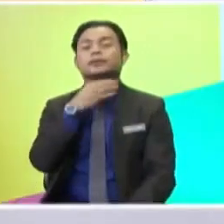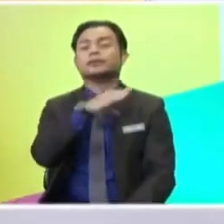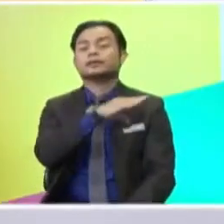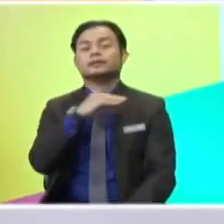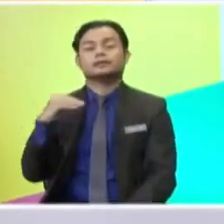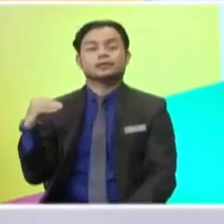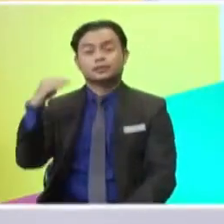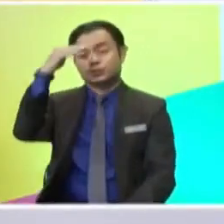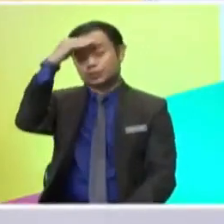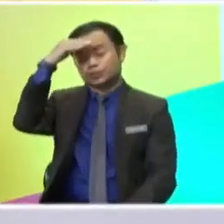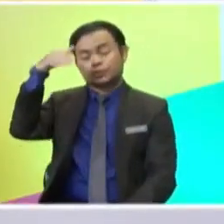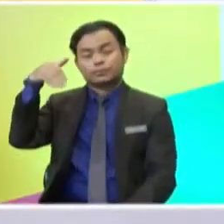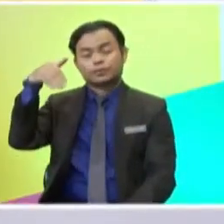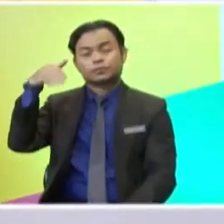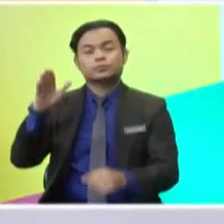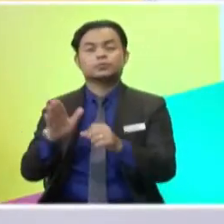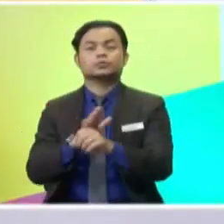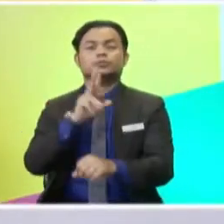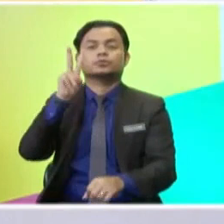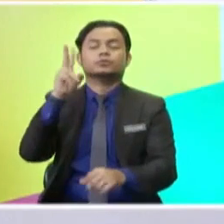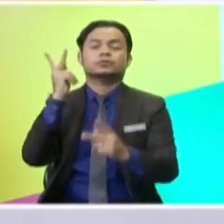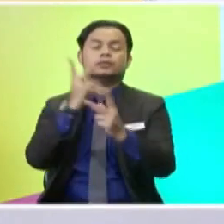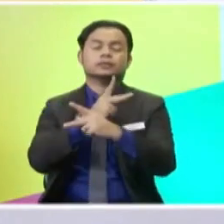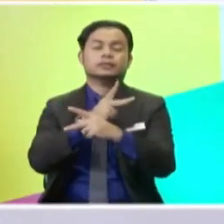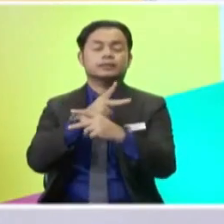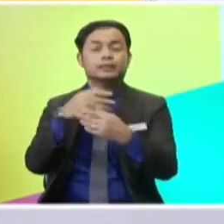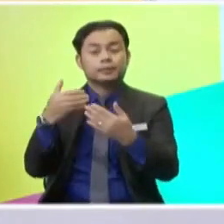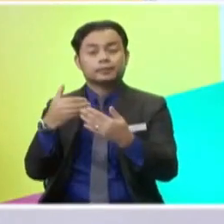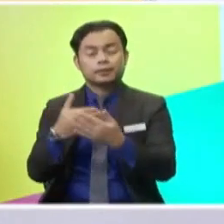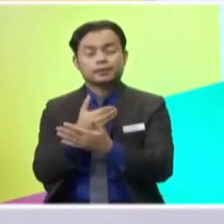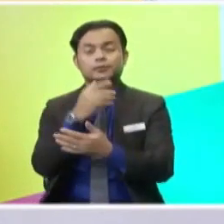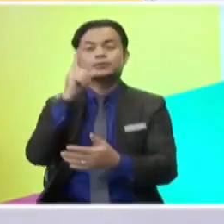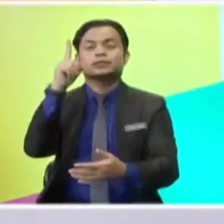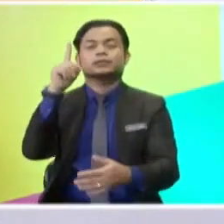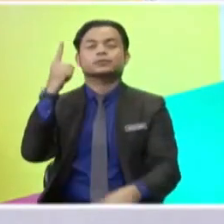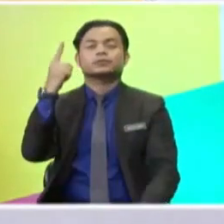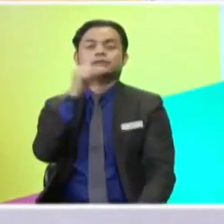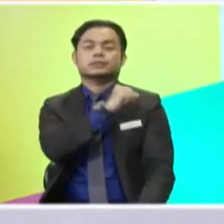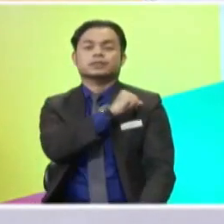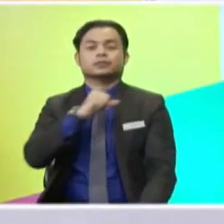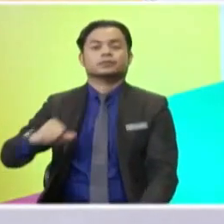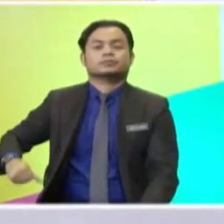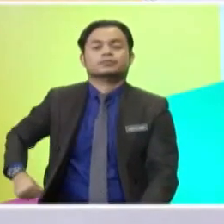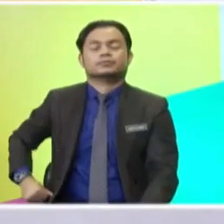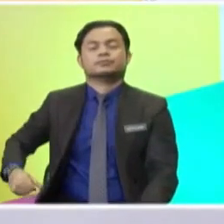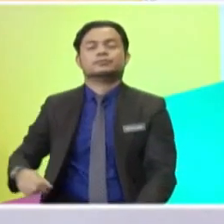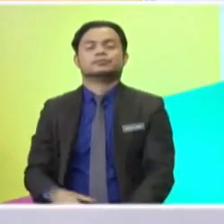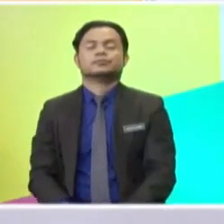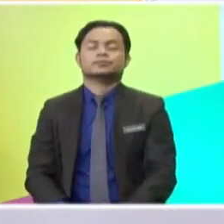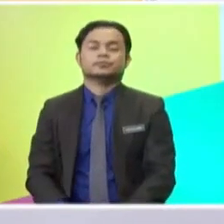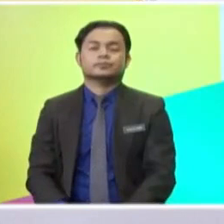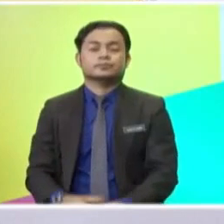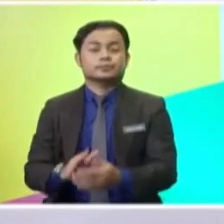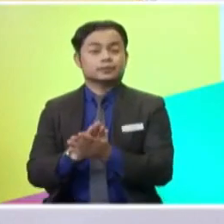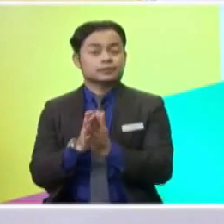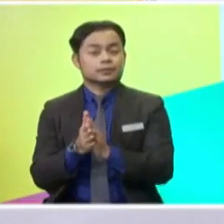Ya, betul. Negeri Perak dan Johor. Masih lagi satu giliran, ya, yang di-Pertuan Agongnya. Jadi ini sesuatu yang